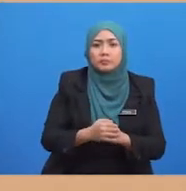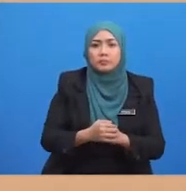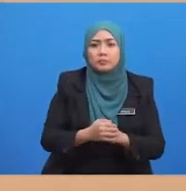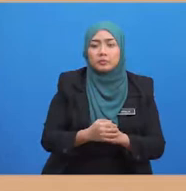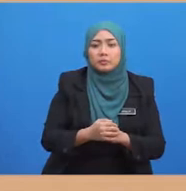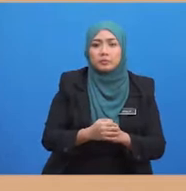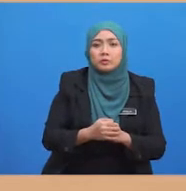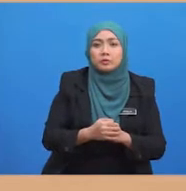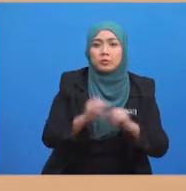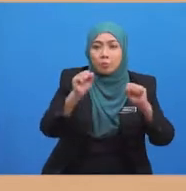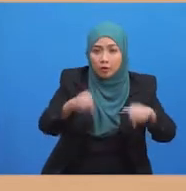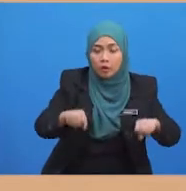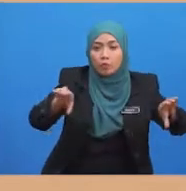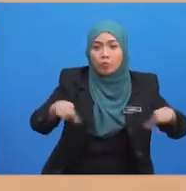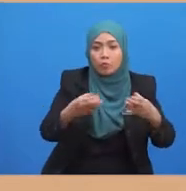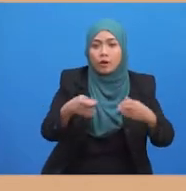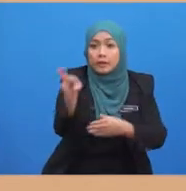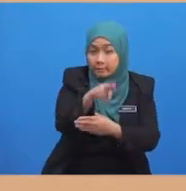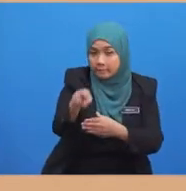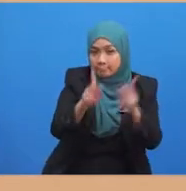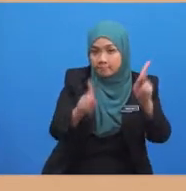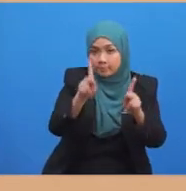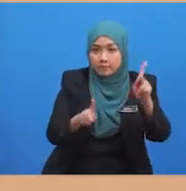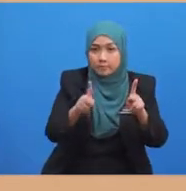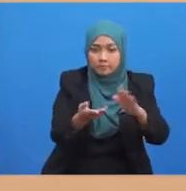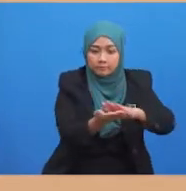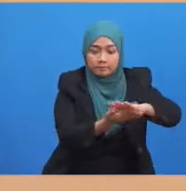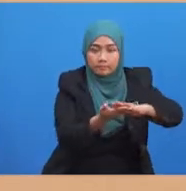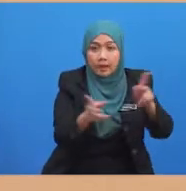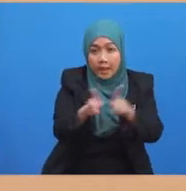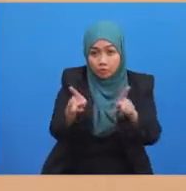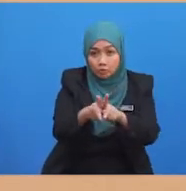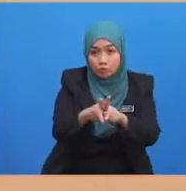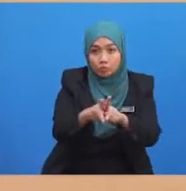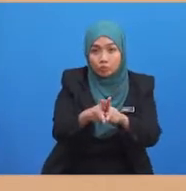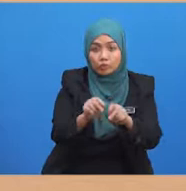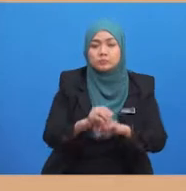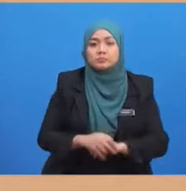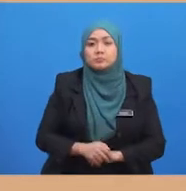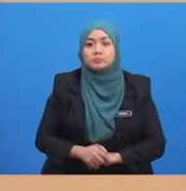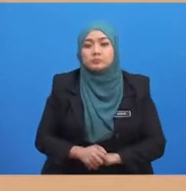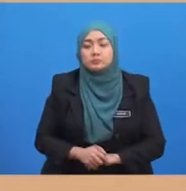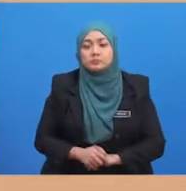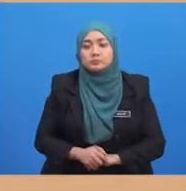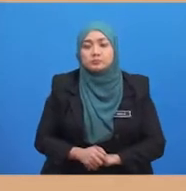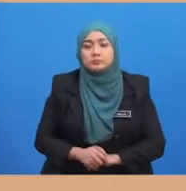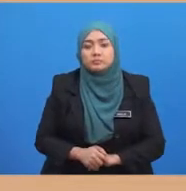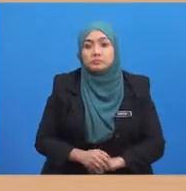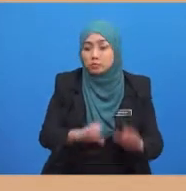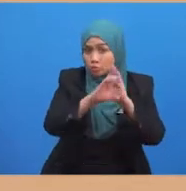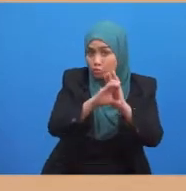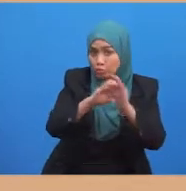tayar kereta, tapak kasut dan tali sawat. Seterusnya, contoh